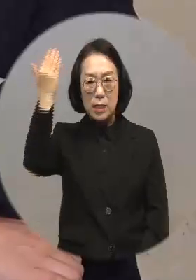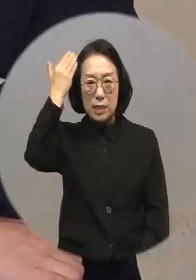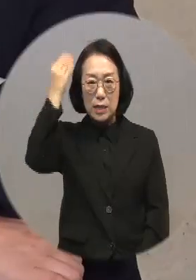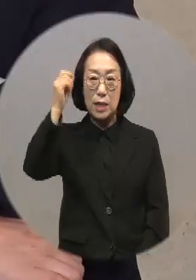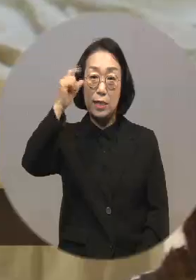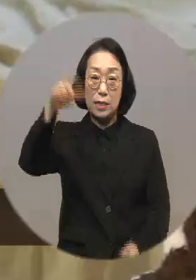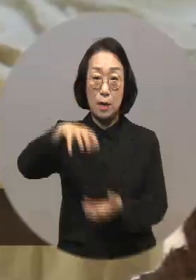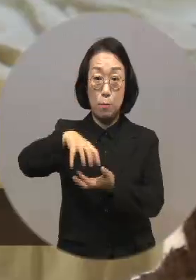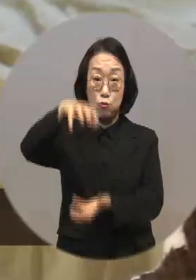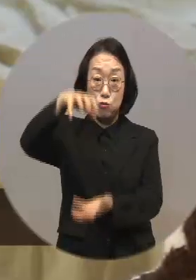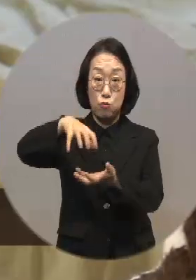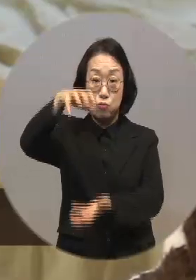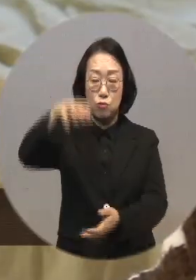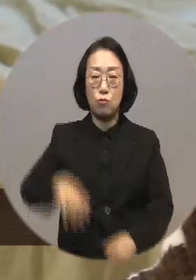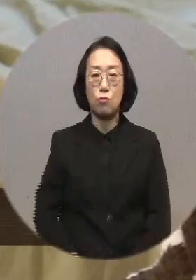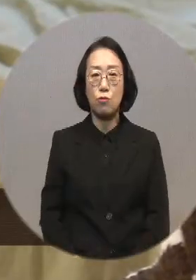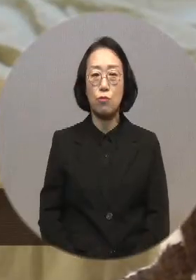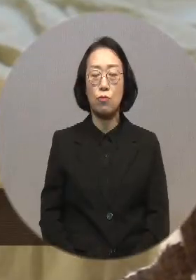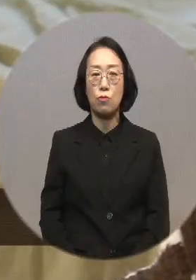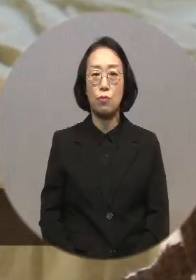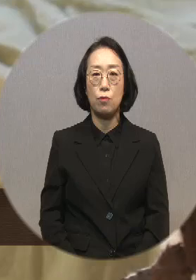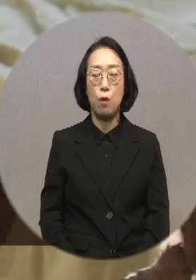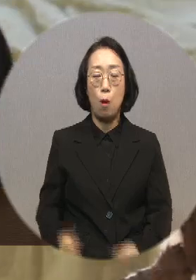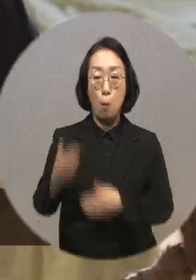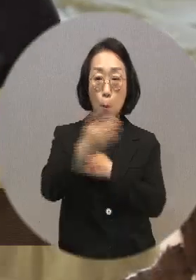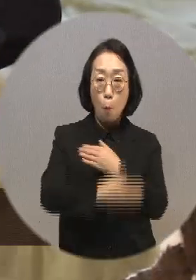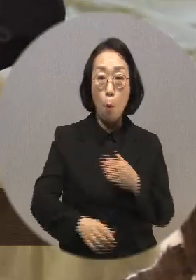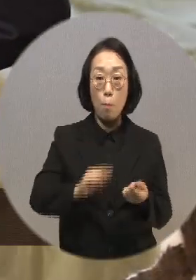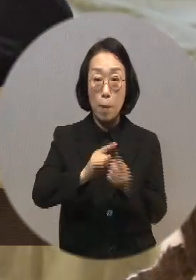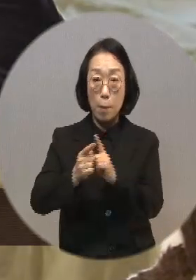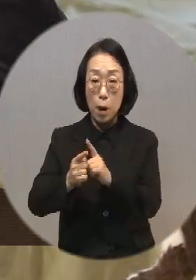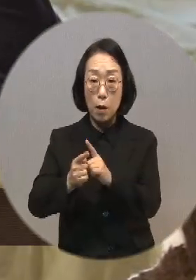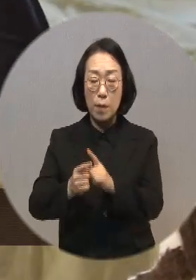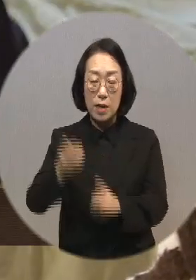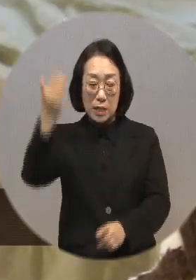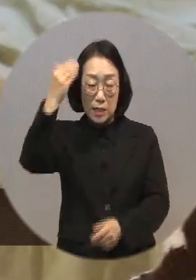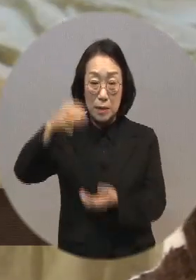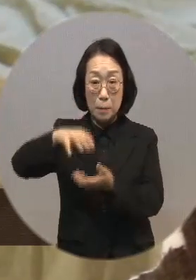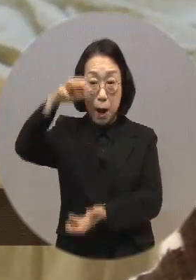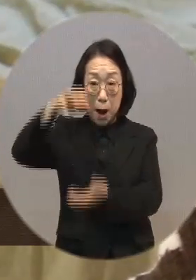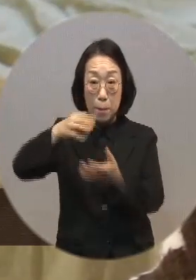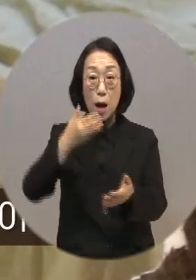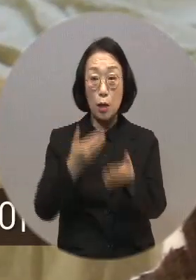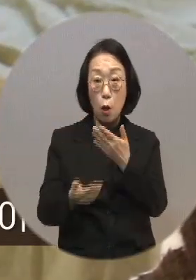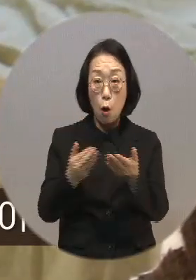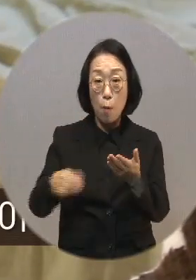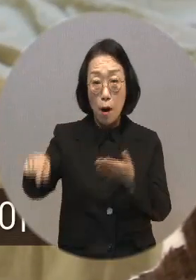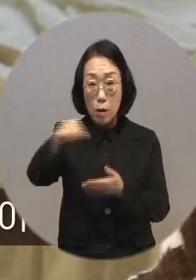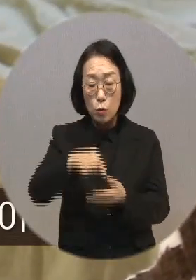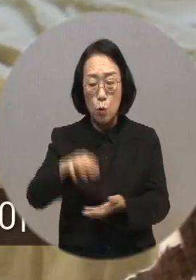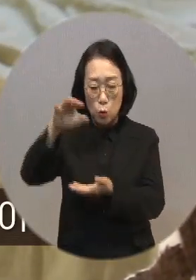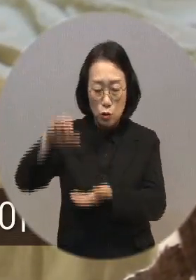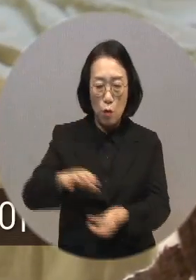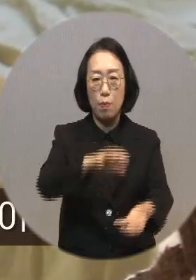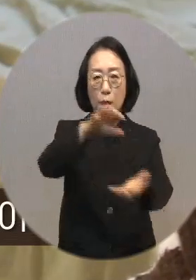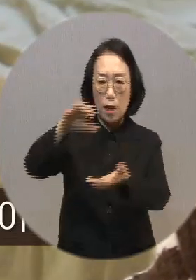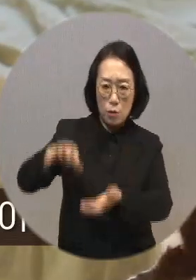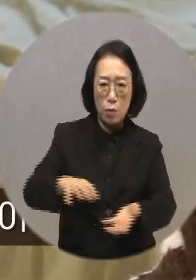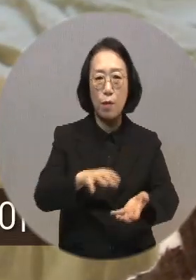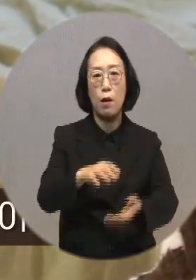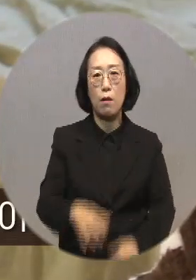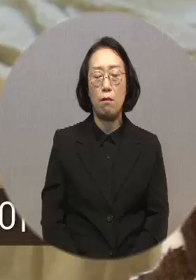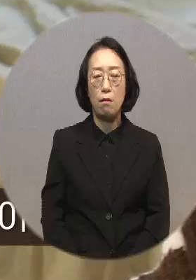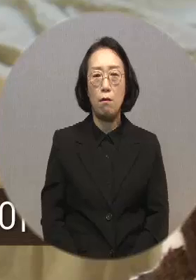사실 인간은 단순한 생물학적인 어떠한 진화가 아니라 수많은 지식들을 담아내고 그걸 전달해 줘야 되는데 많은 사람들은 어려서 죽거든요.